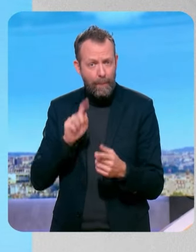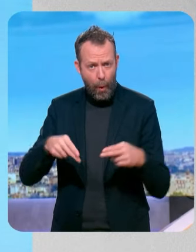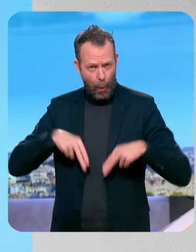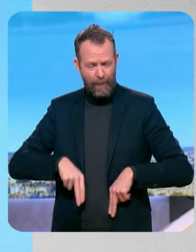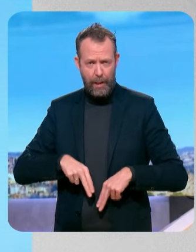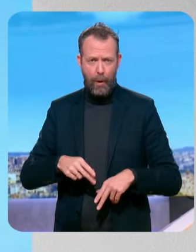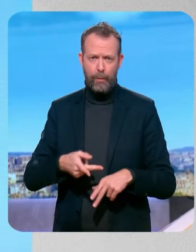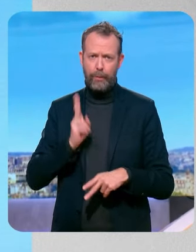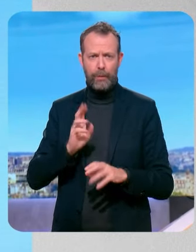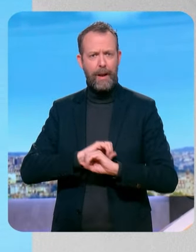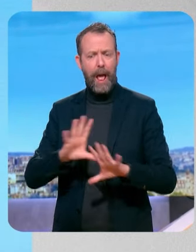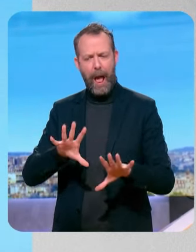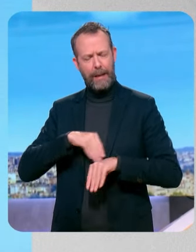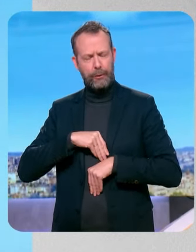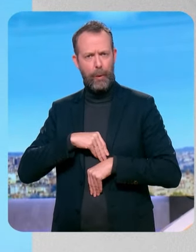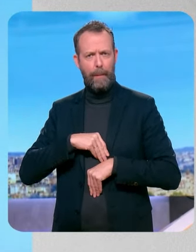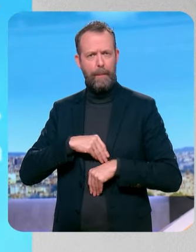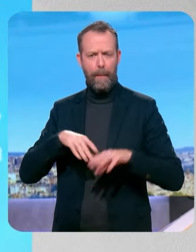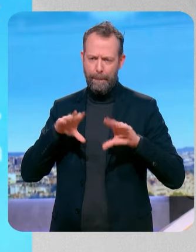assume plus clairement son ancrage à droite?